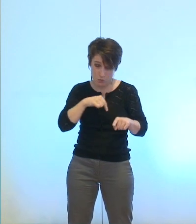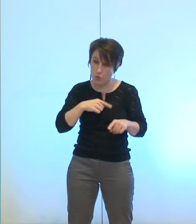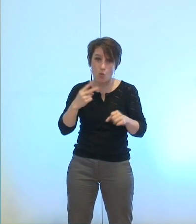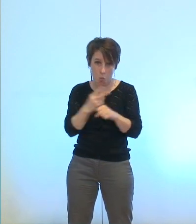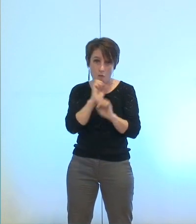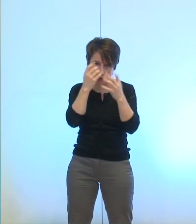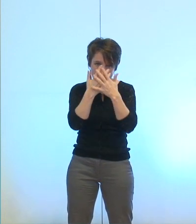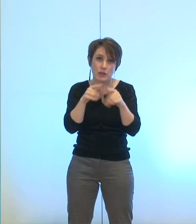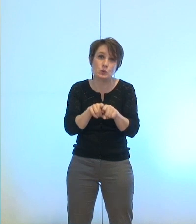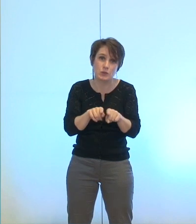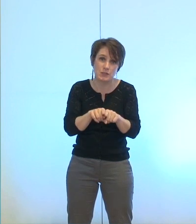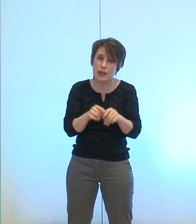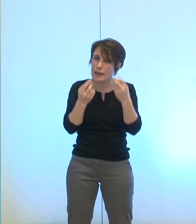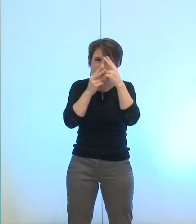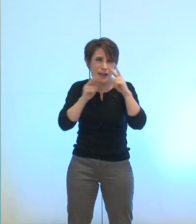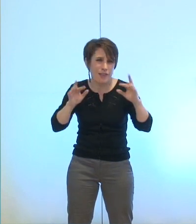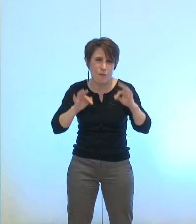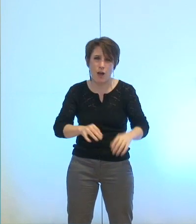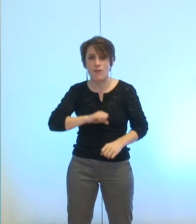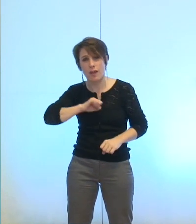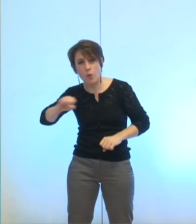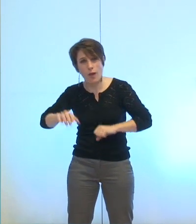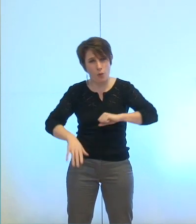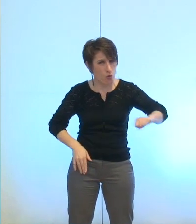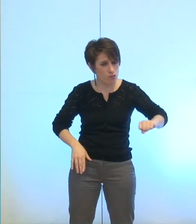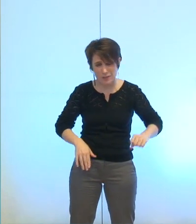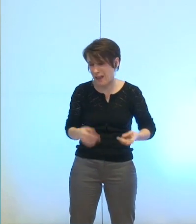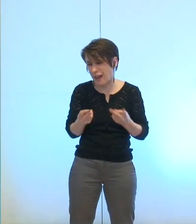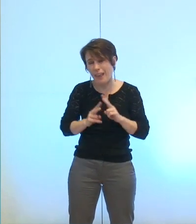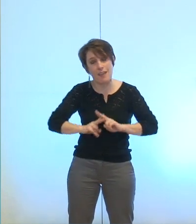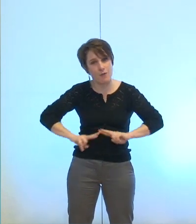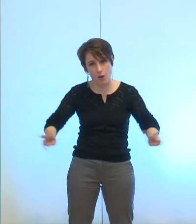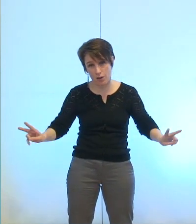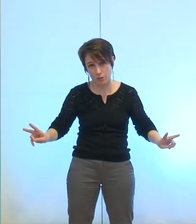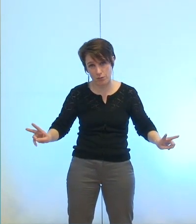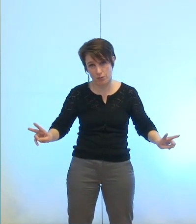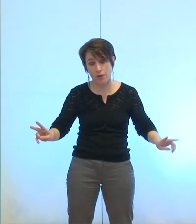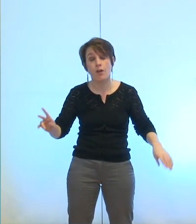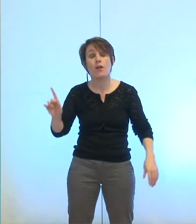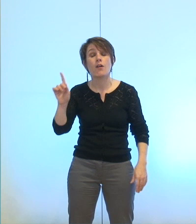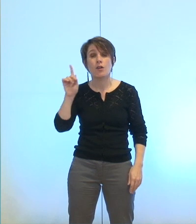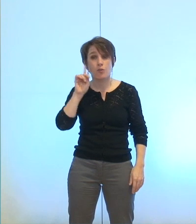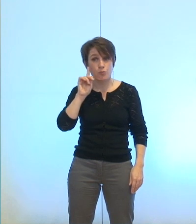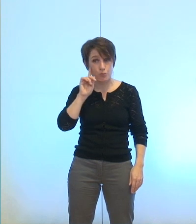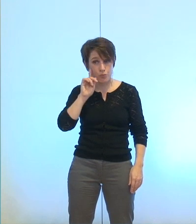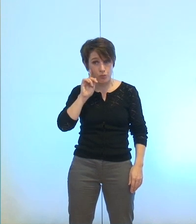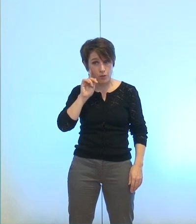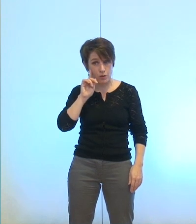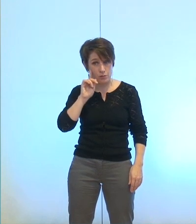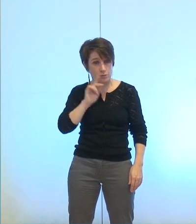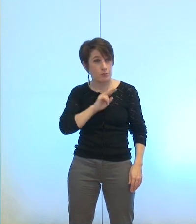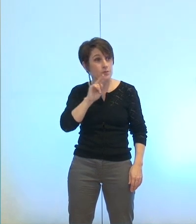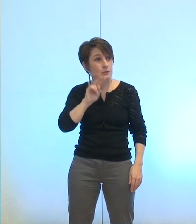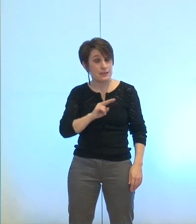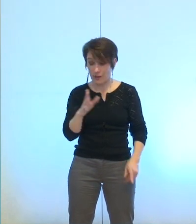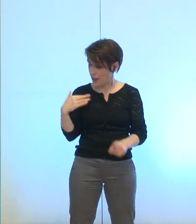question ni de droite ni de gauche malheureusement aujourd'hui ce que nous avons connu et que vous n'avez jamais voulu admettre